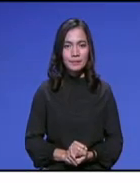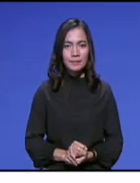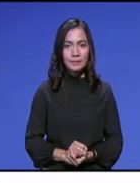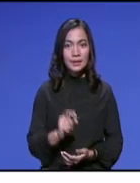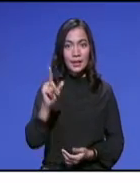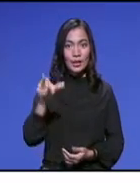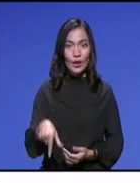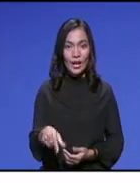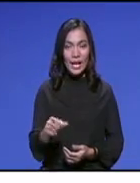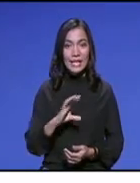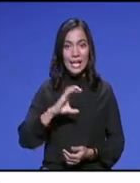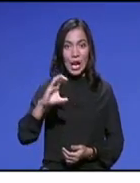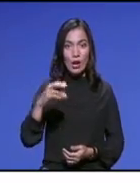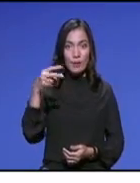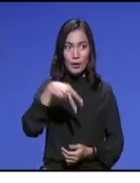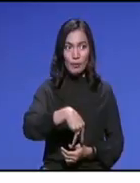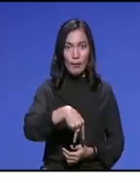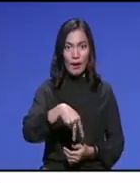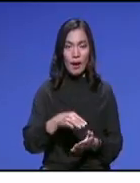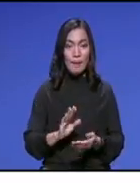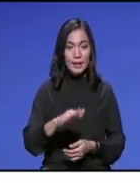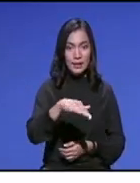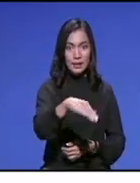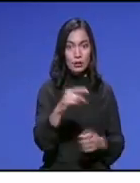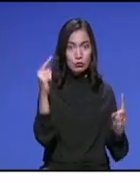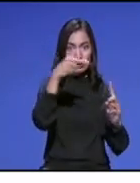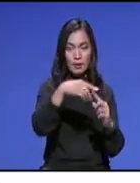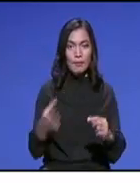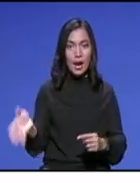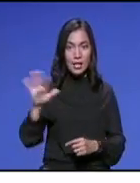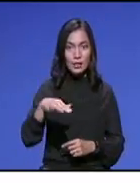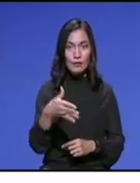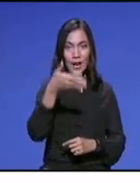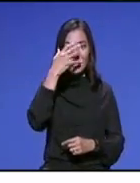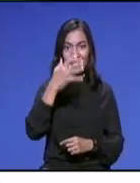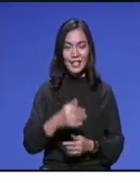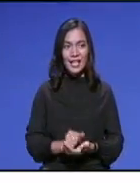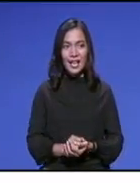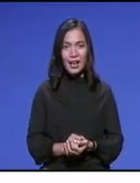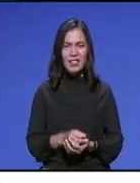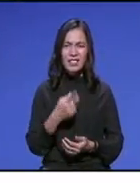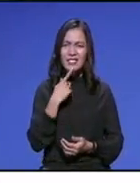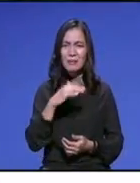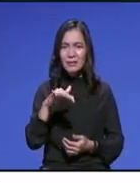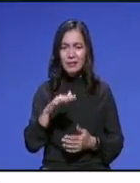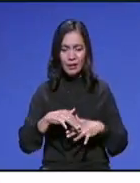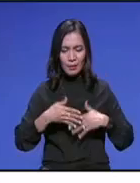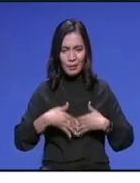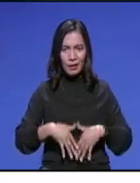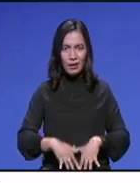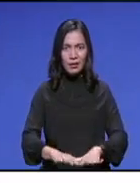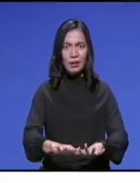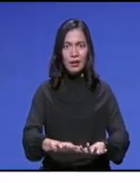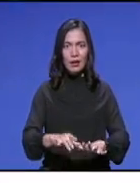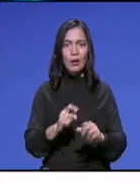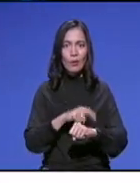Seorang calon penumpang kapal motor Sabuk Nusantara 56 tujuan Tanjung Wangi, Sapeken, Madura, menunjukkan gejala akan melahirkan saat menunggu